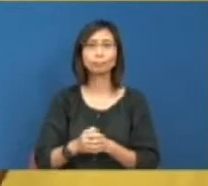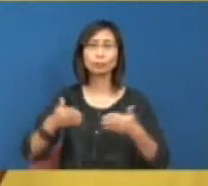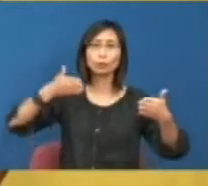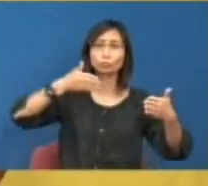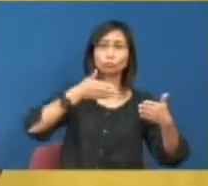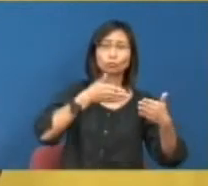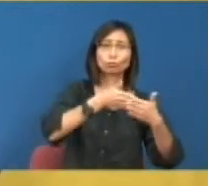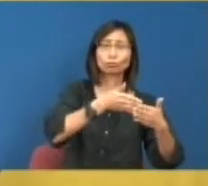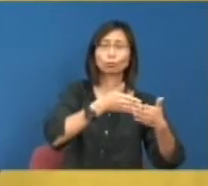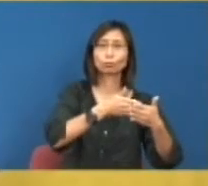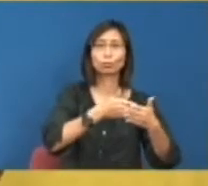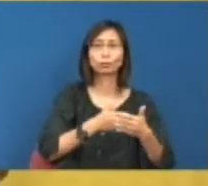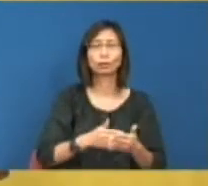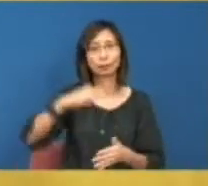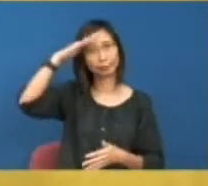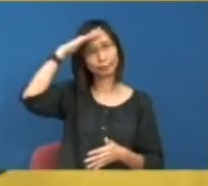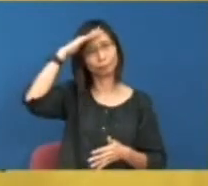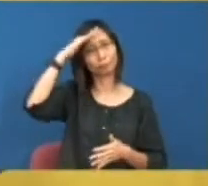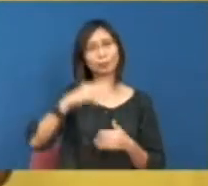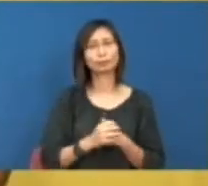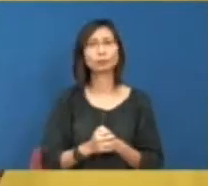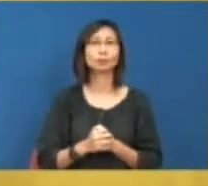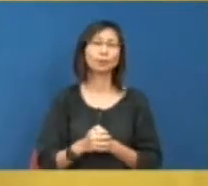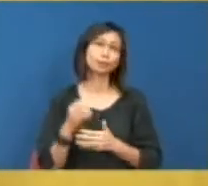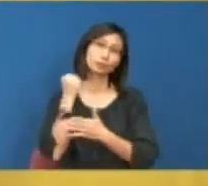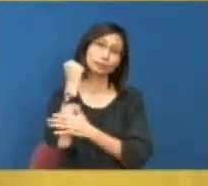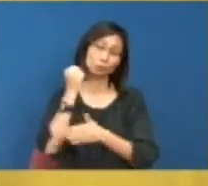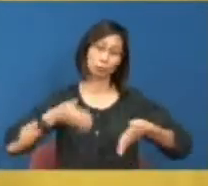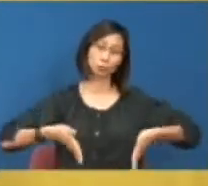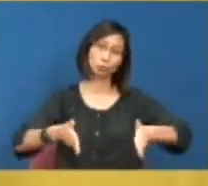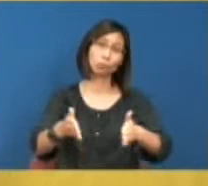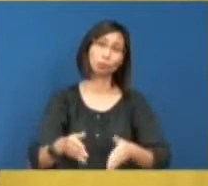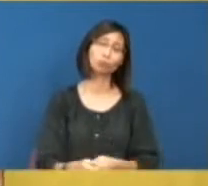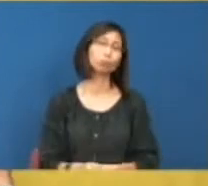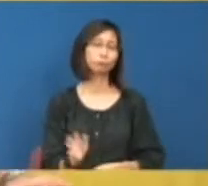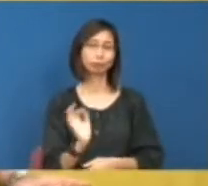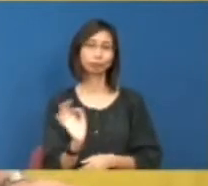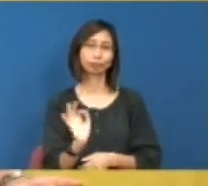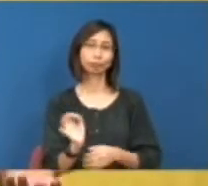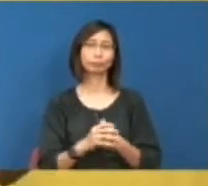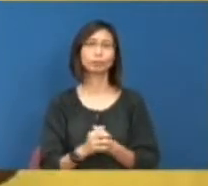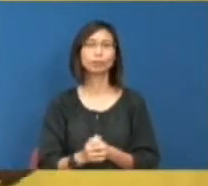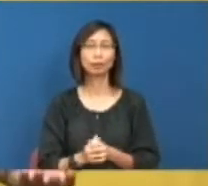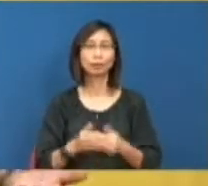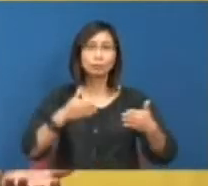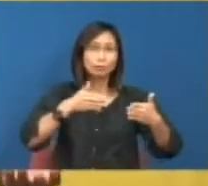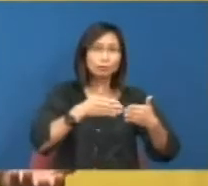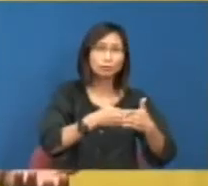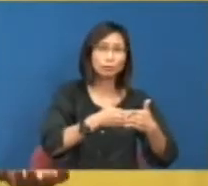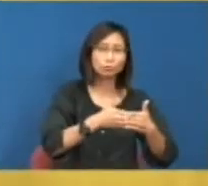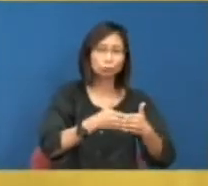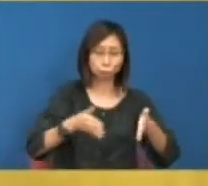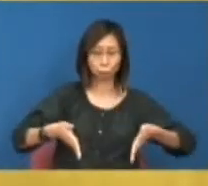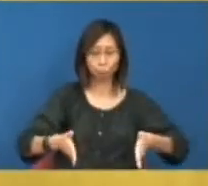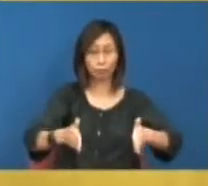個、警方的示威線，而要達到我們的目的，這個是其一。第二，如果我們要堵塞交通，又何需要